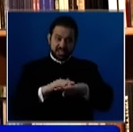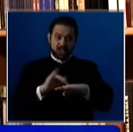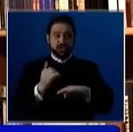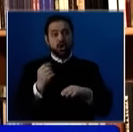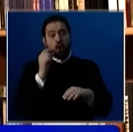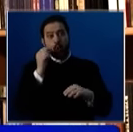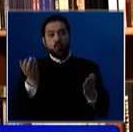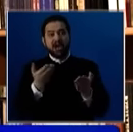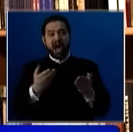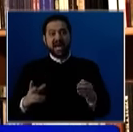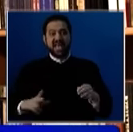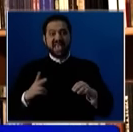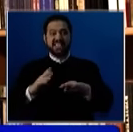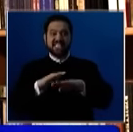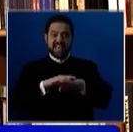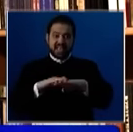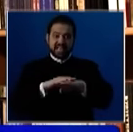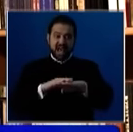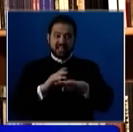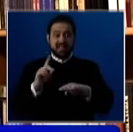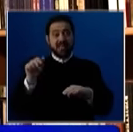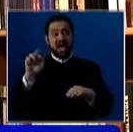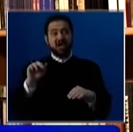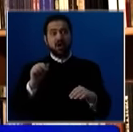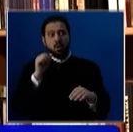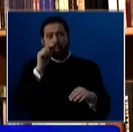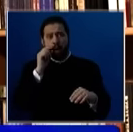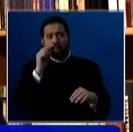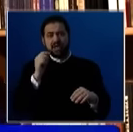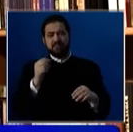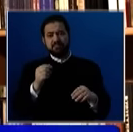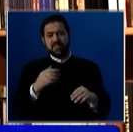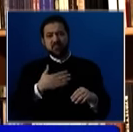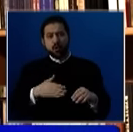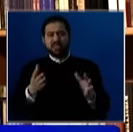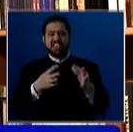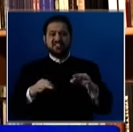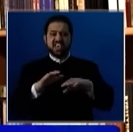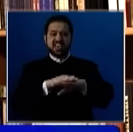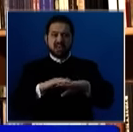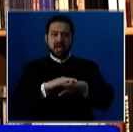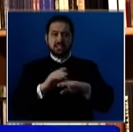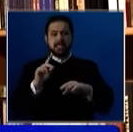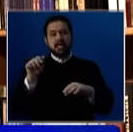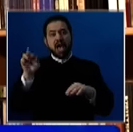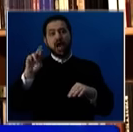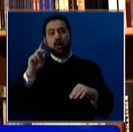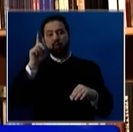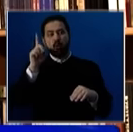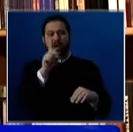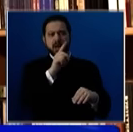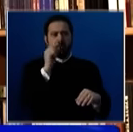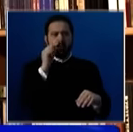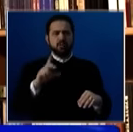mulți oameni poate doresc să fie mai iertători, dar din fire, din natură, au o construcție puțin mai dură, mai